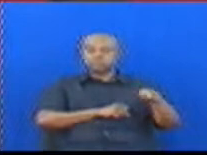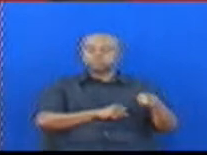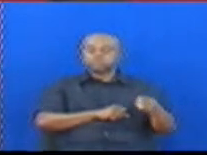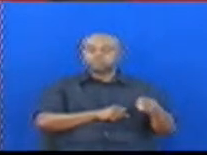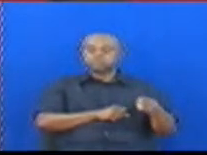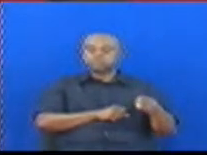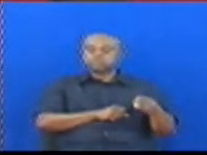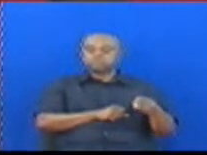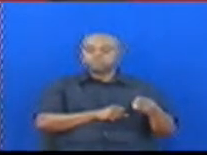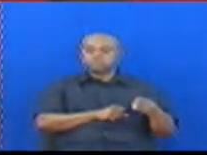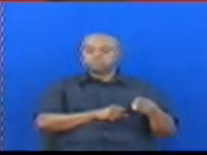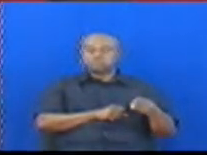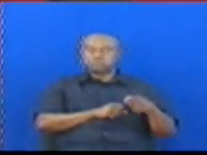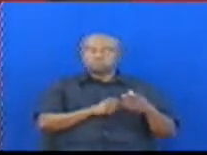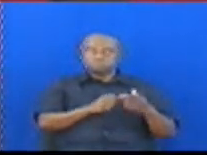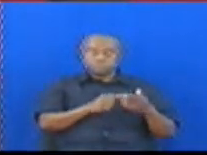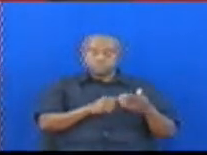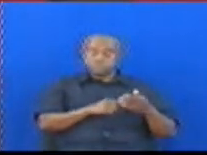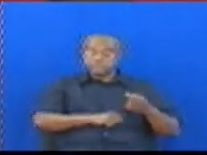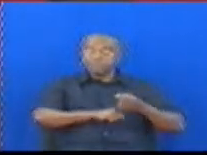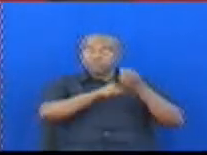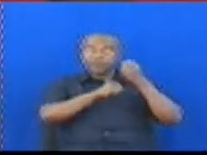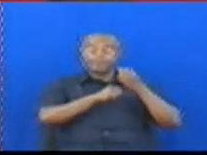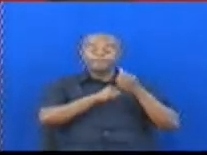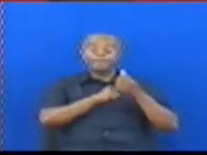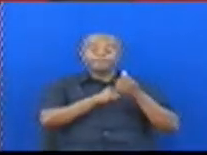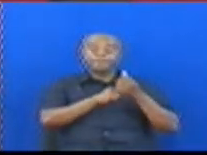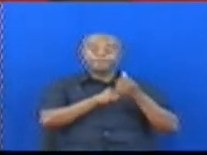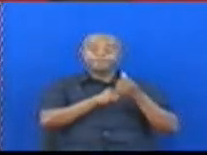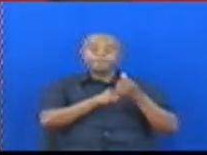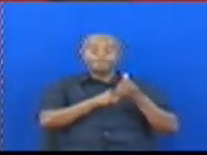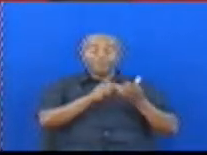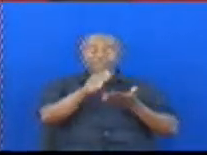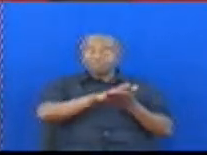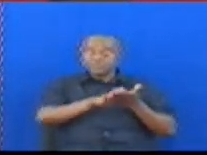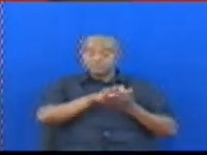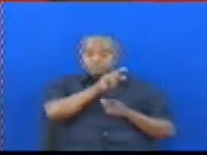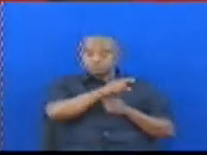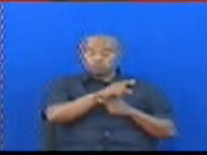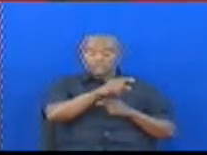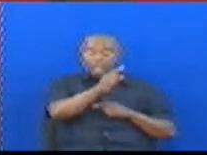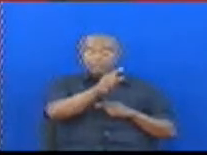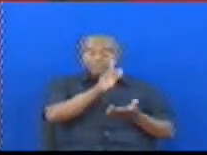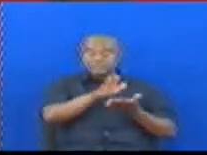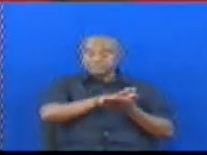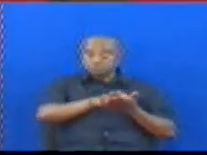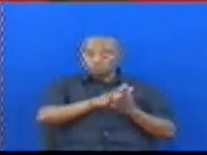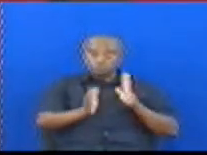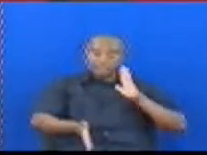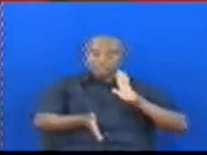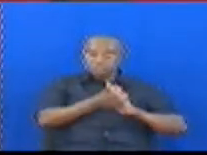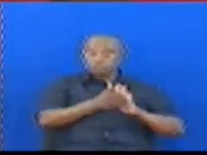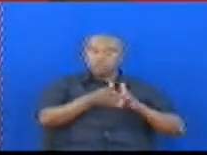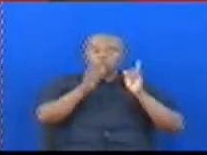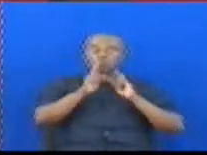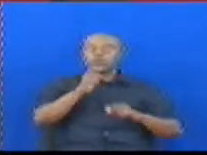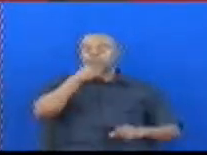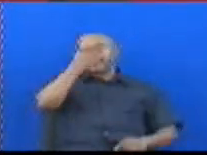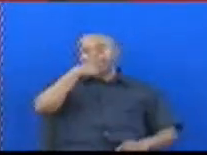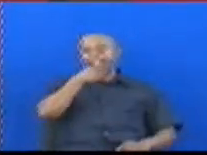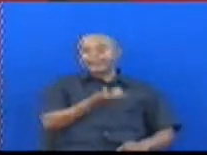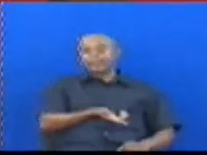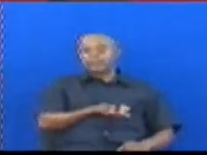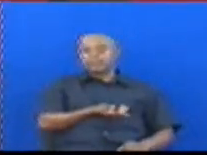linaenda kuunga mkono msingi wa kwanza ulioasisiwa na baba wa taifa, lakini